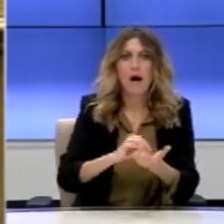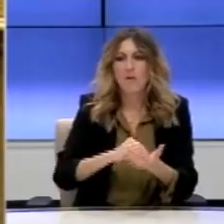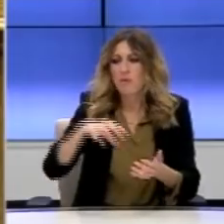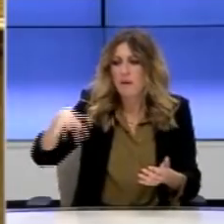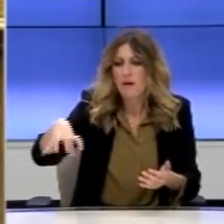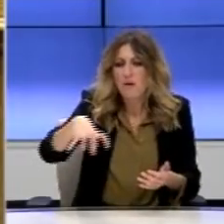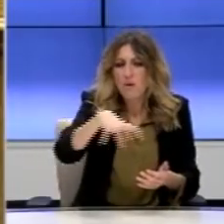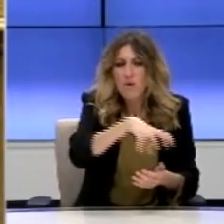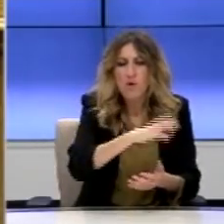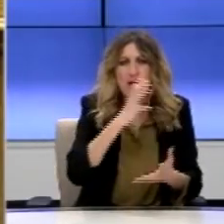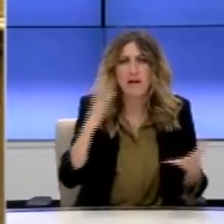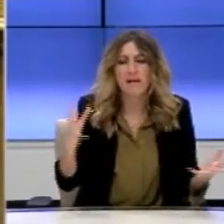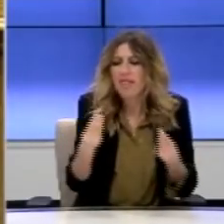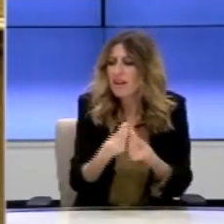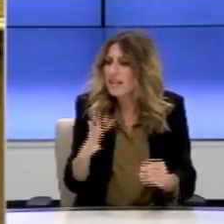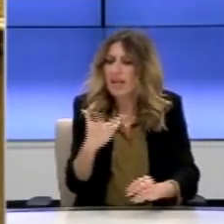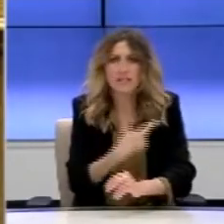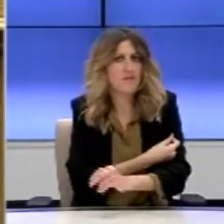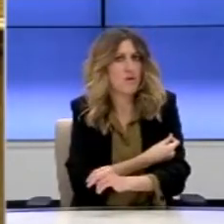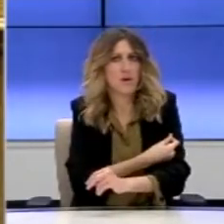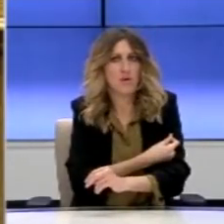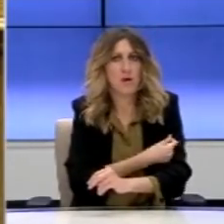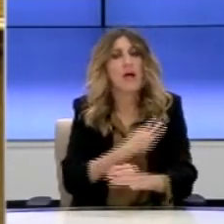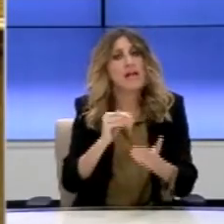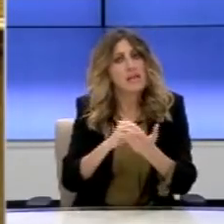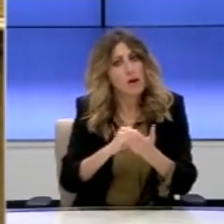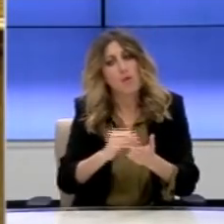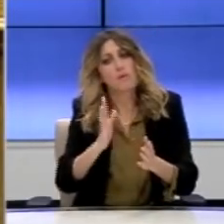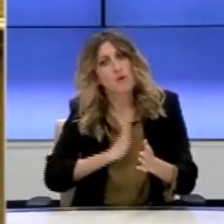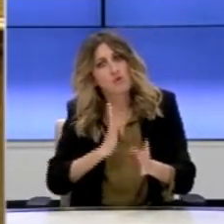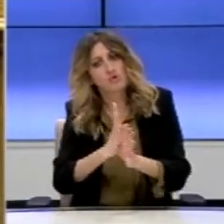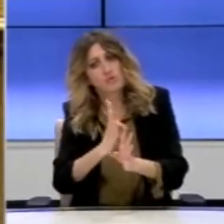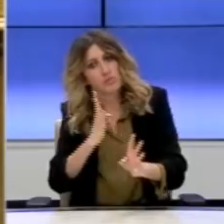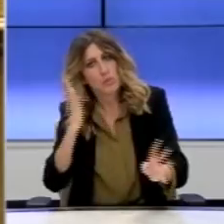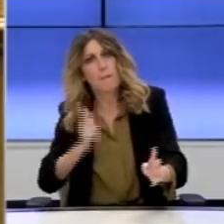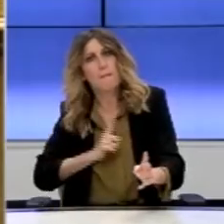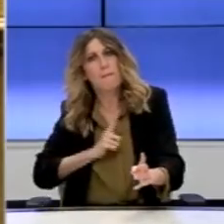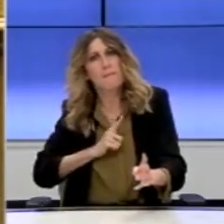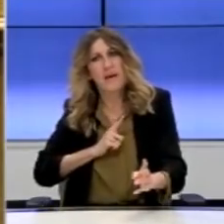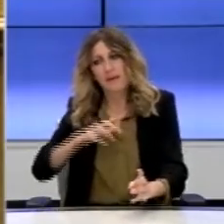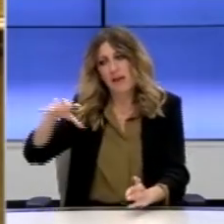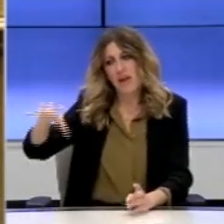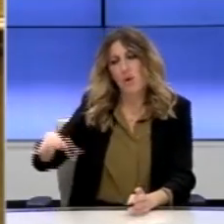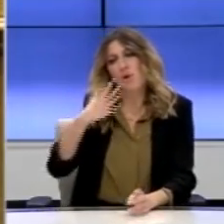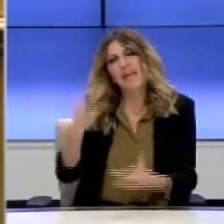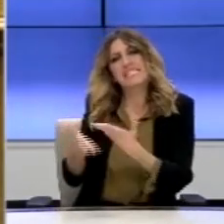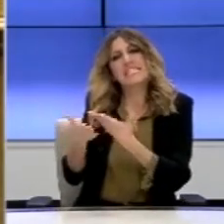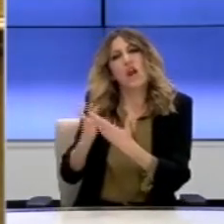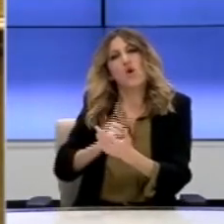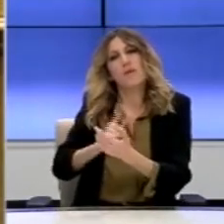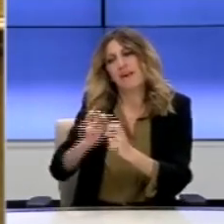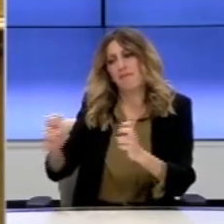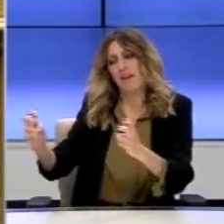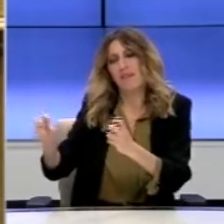χώροι αναμονής όσων εμβολιάζονται κλπ. Μέχρι στιγμής τα εμβολιαστικά κέντρα στελεχώνονται με